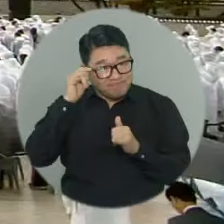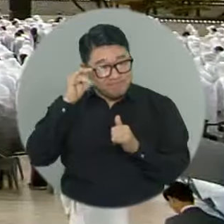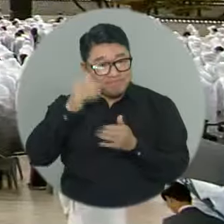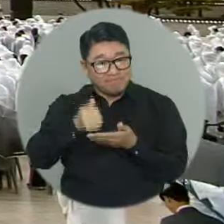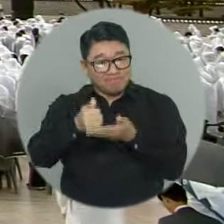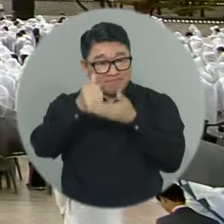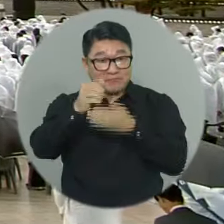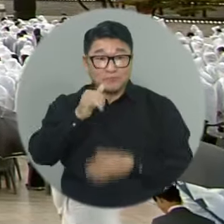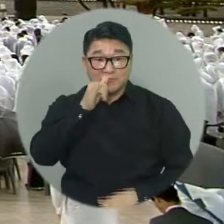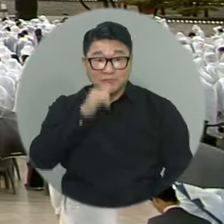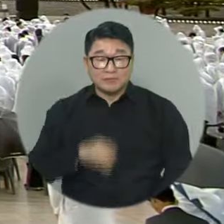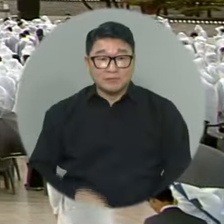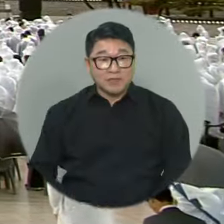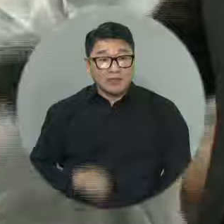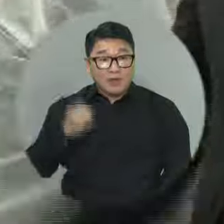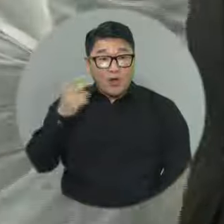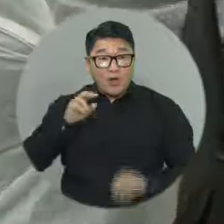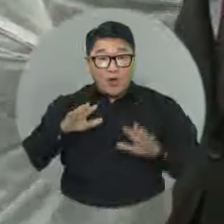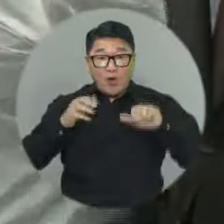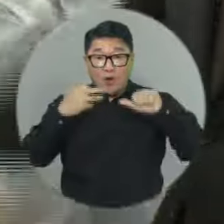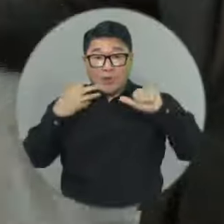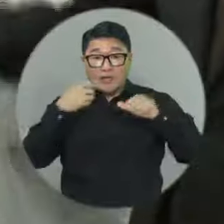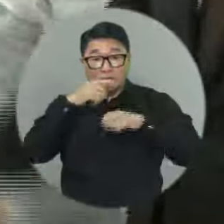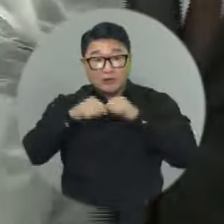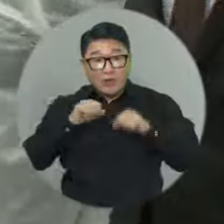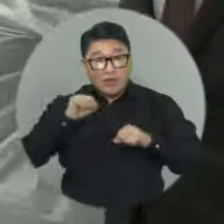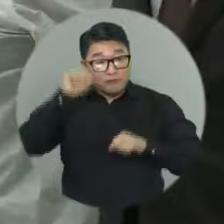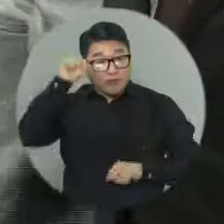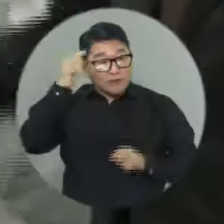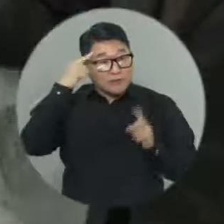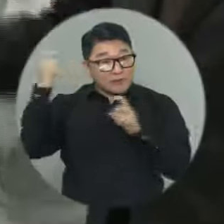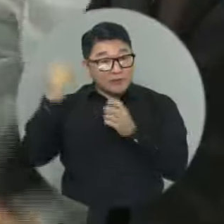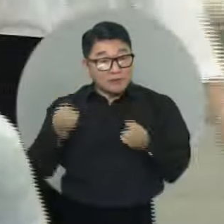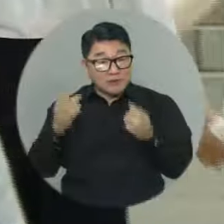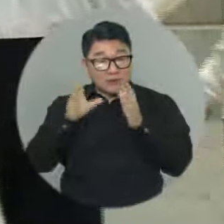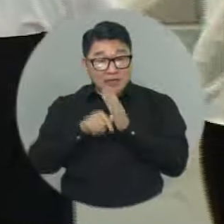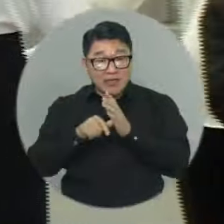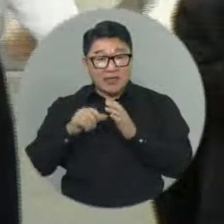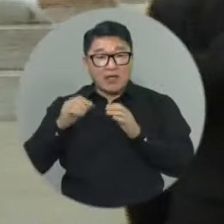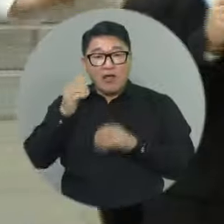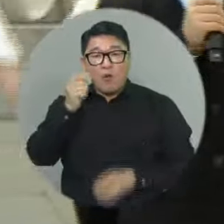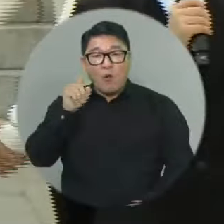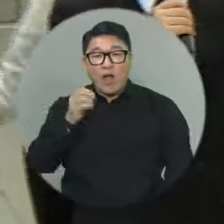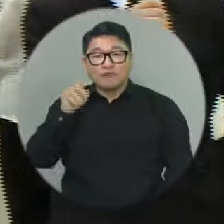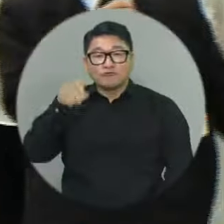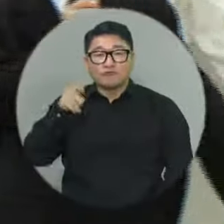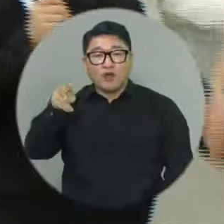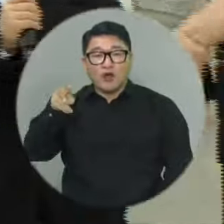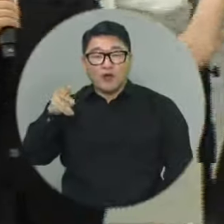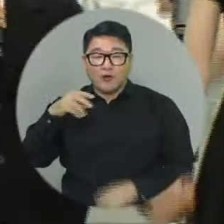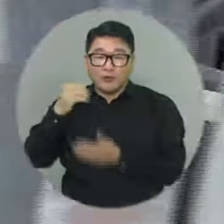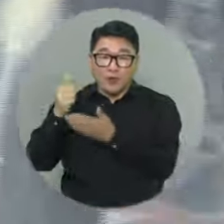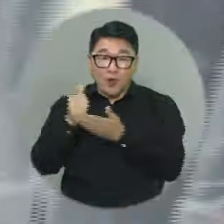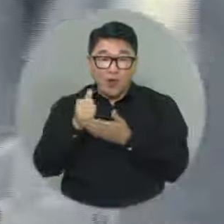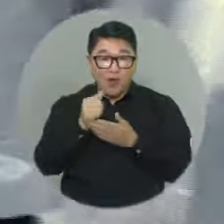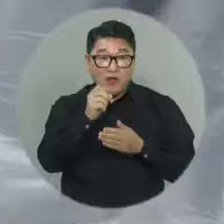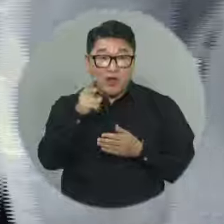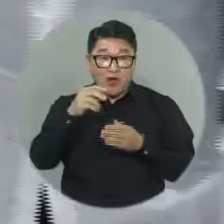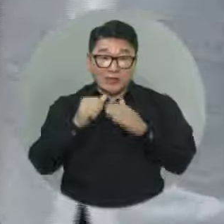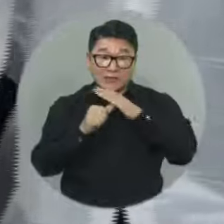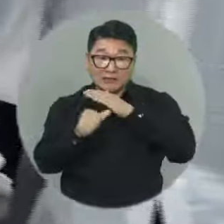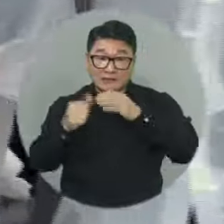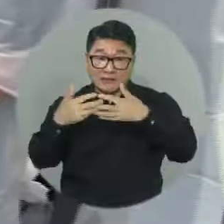있습니다. 한편 이번 5.18 민주화운동 기념식에는 국민의힘 황우여 비상대책위원장 등 여당